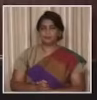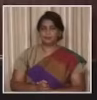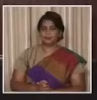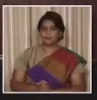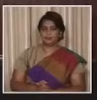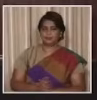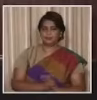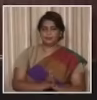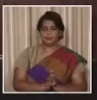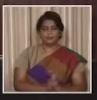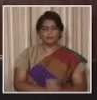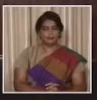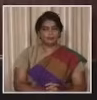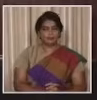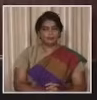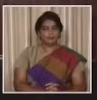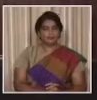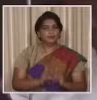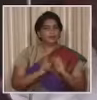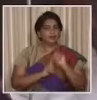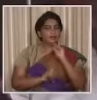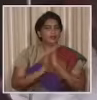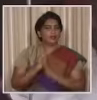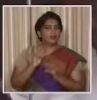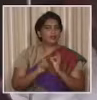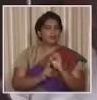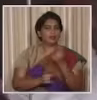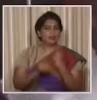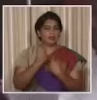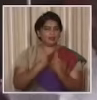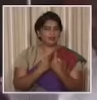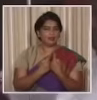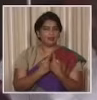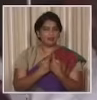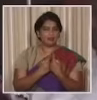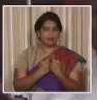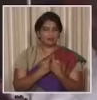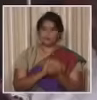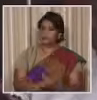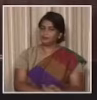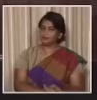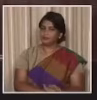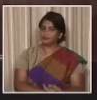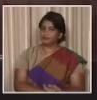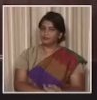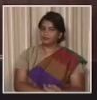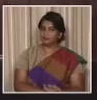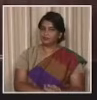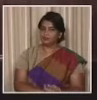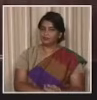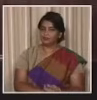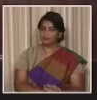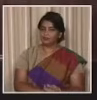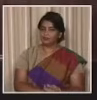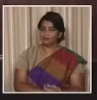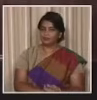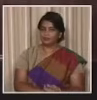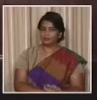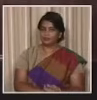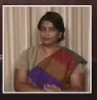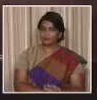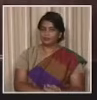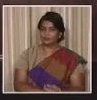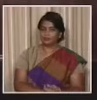ඕක. දෙයන්දි කරන්න ඕක. පාර්ලිමේන්තු මන්ත්‍රීවරු පරීක්ෂණ මණ්ඩලයට යන්න මොනවද ඔබතුමා කියන්නේ? පාර්ලිමේන්තු වරප්‍රසාද ඔබතුමා කියන්නේ කරන්න